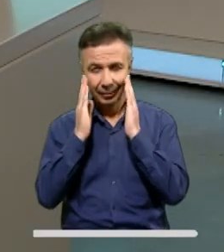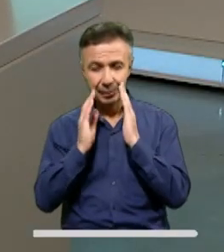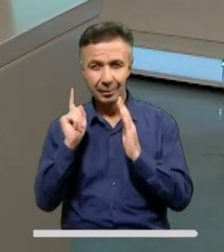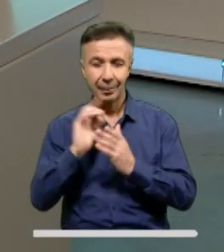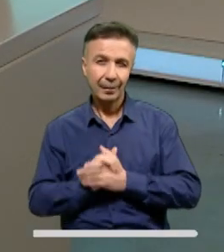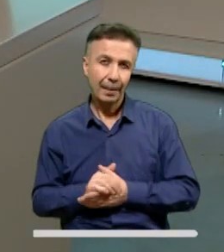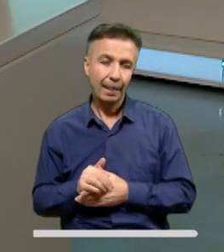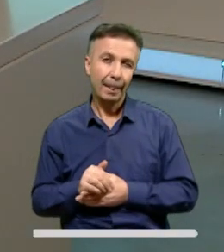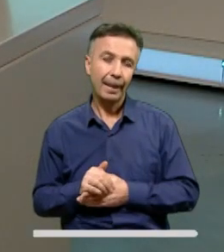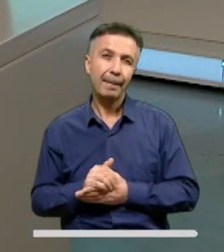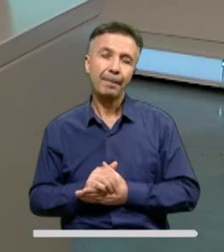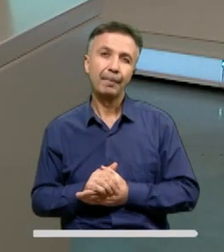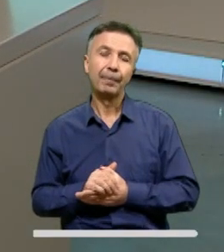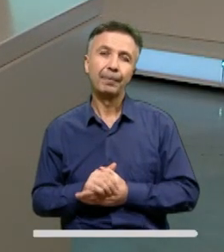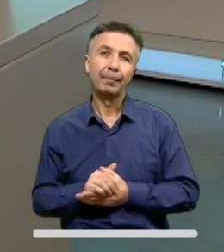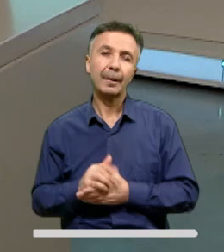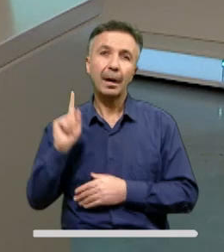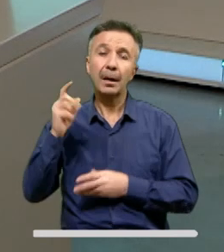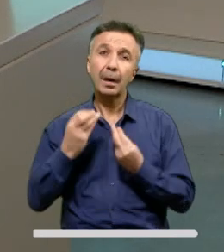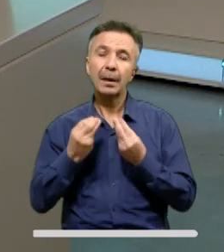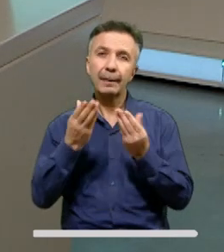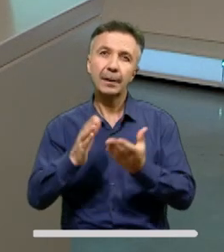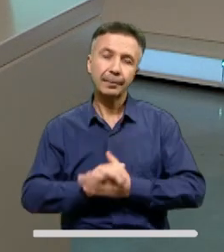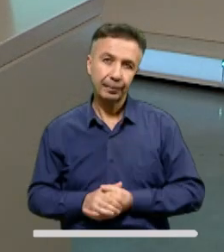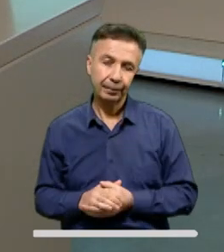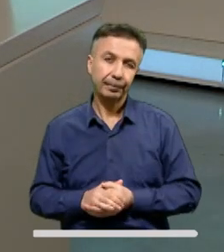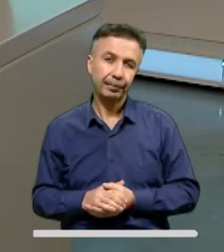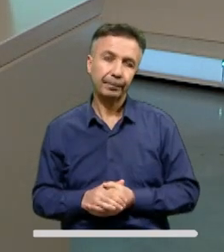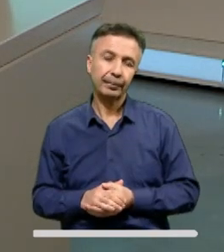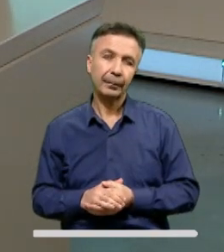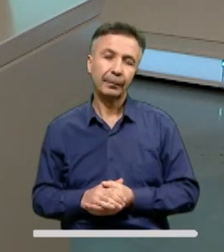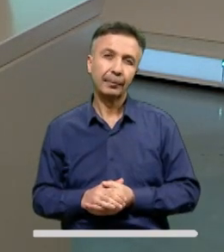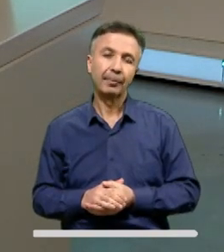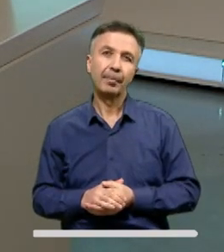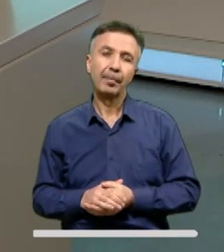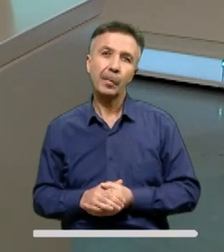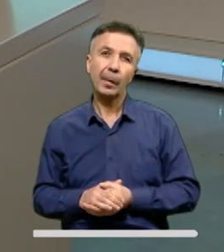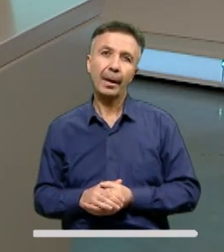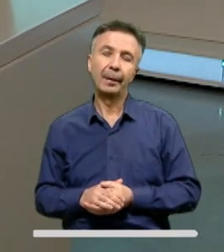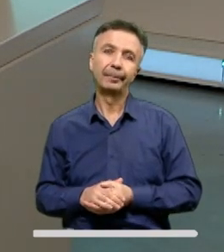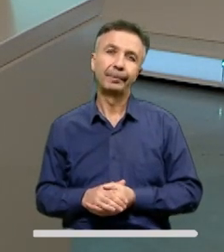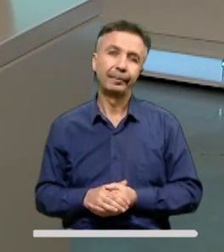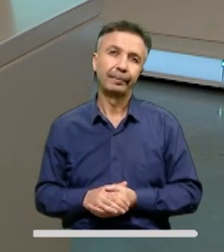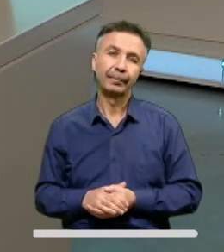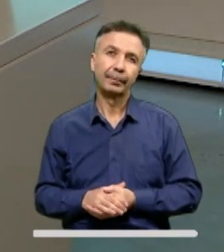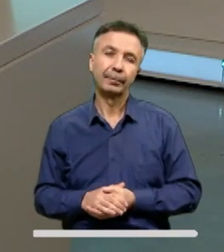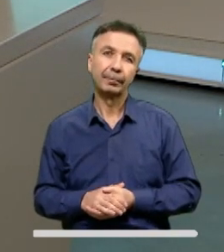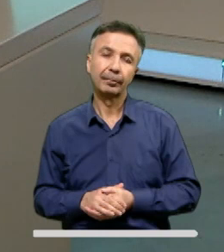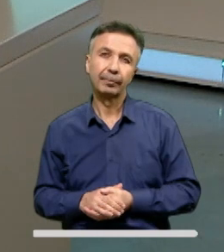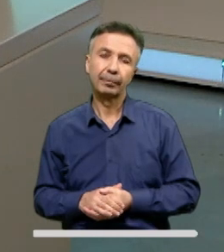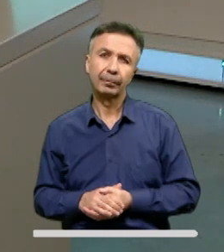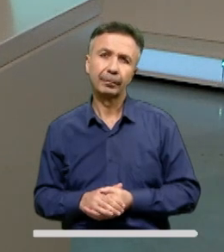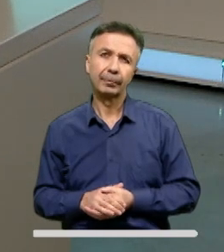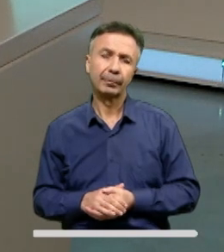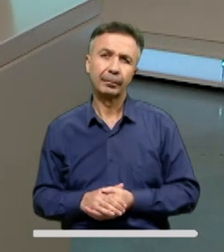Sizinle beraber olup Allah kolaylık versin. Hamdolsun. İyi ki yanınızdayım. Hayırlara vesile eylesin şu günlerimiz inşallah. Amin. Müsaadeniz